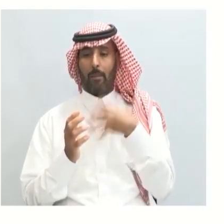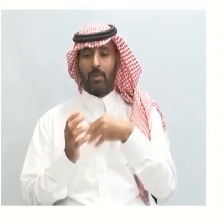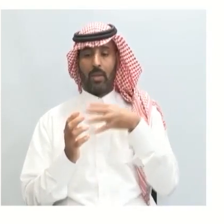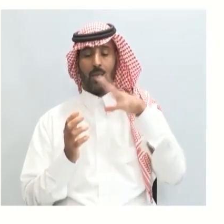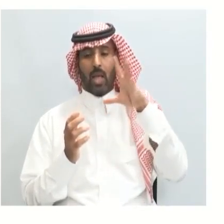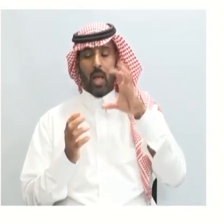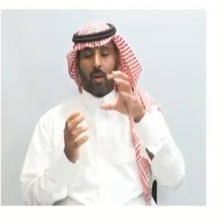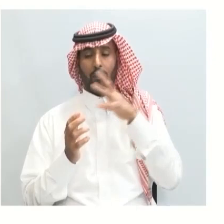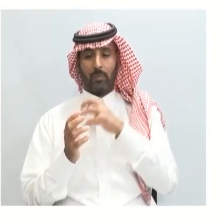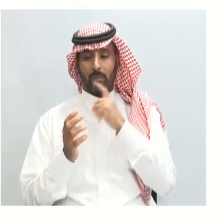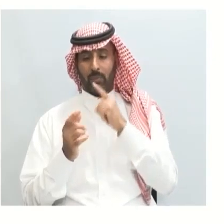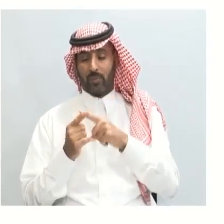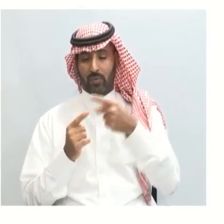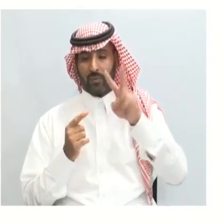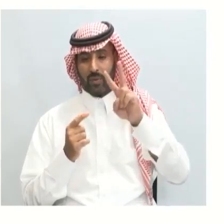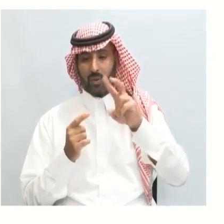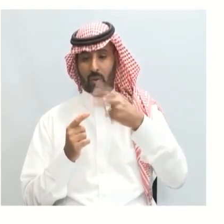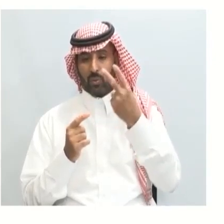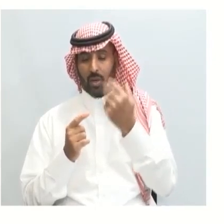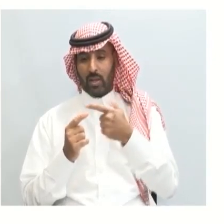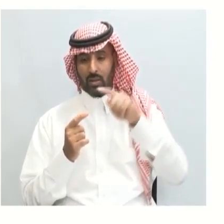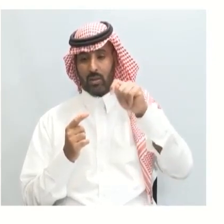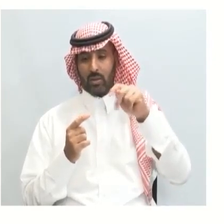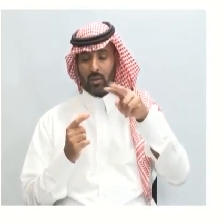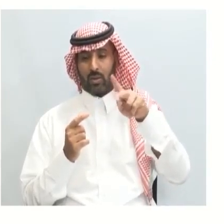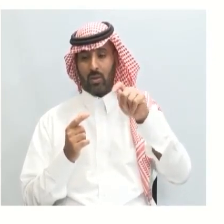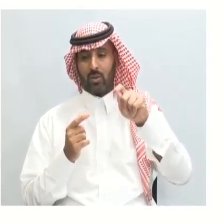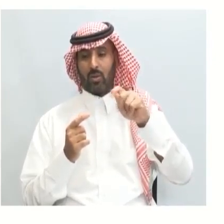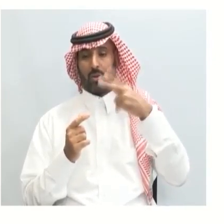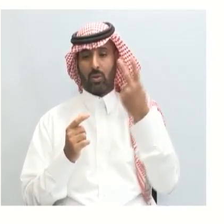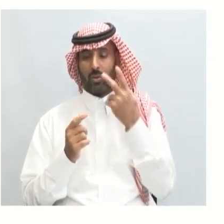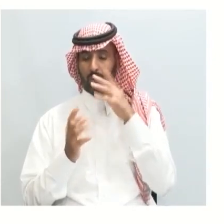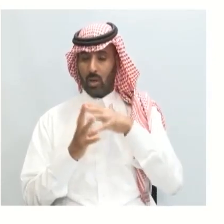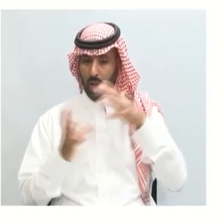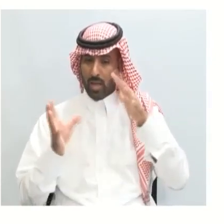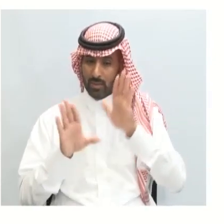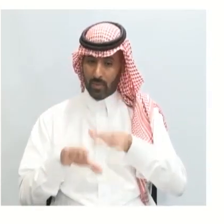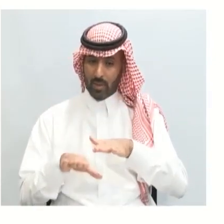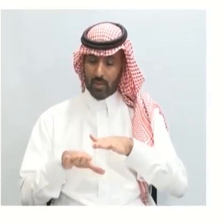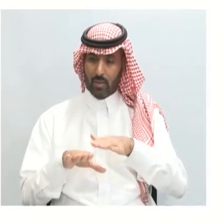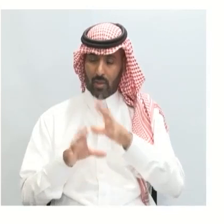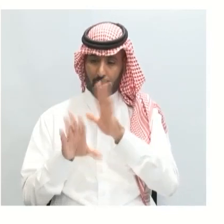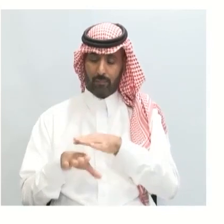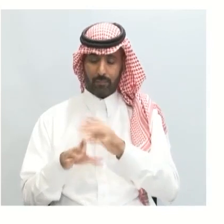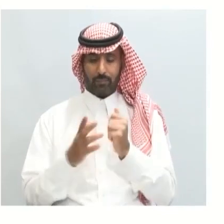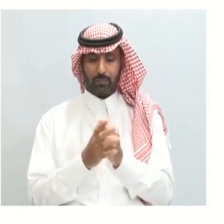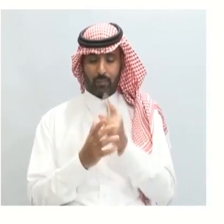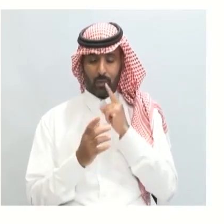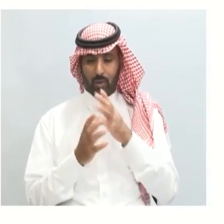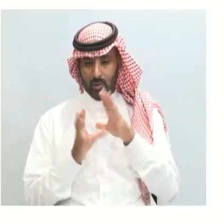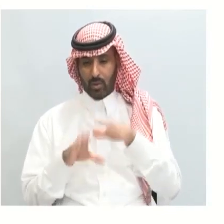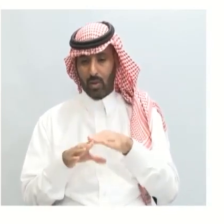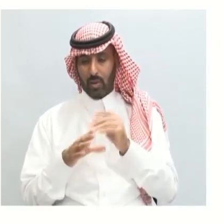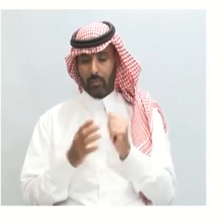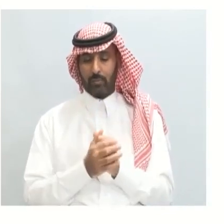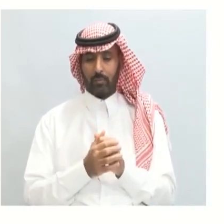500 اذا في2 على التي 2 لاحظ ان الحجم ثابت اذا عفوا الضغط ثابت اذا الضغط لدينا